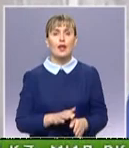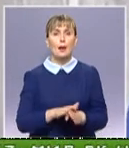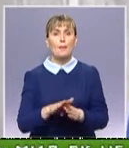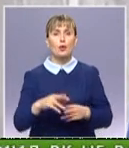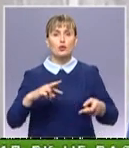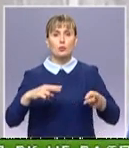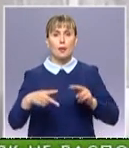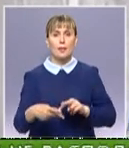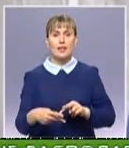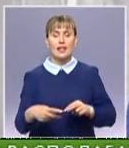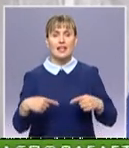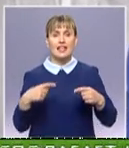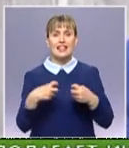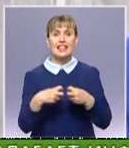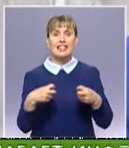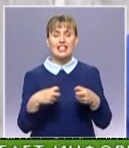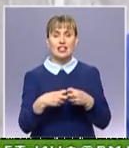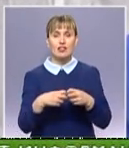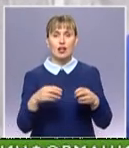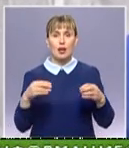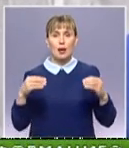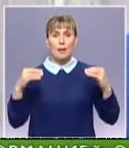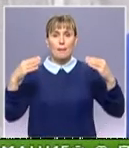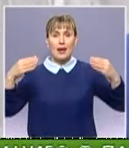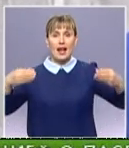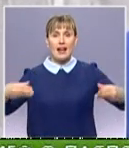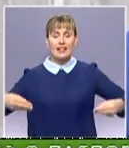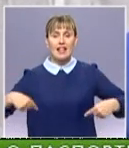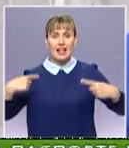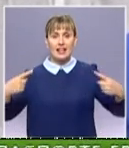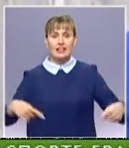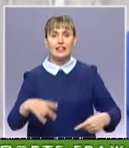поменяли резиновые прокладки на этом участке,